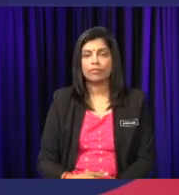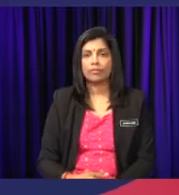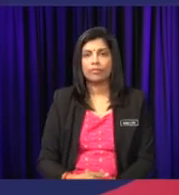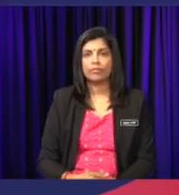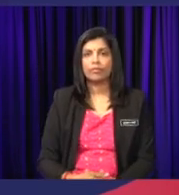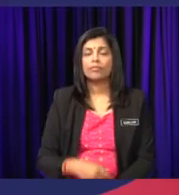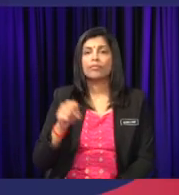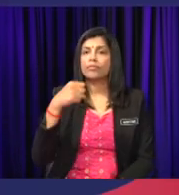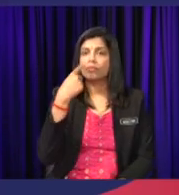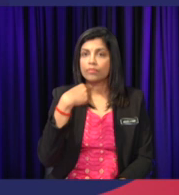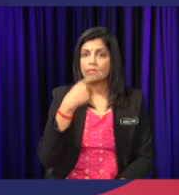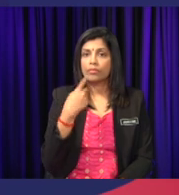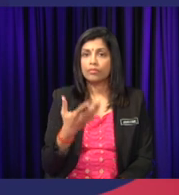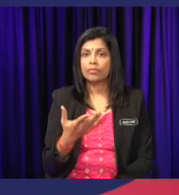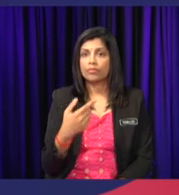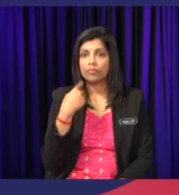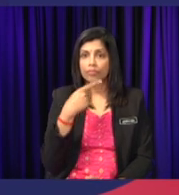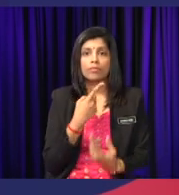siapa siapa